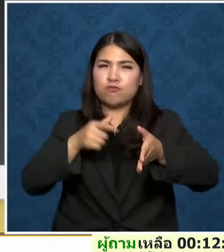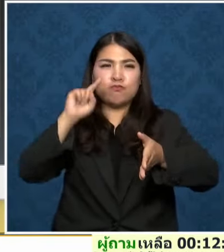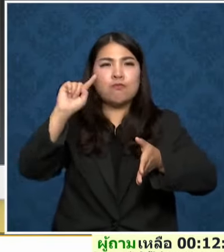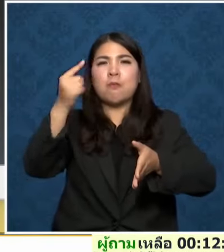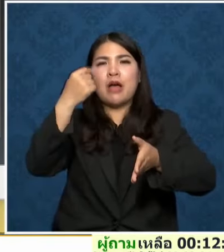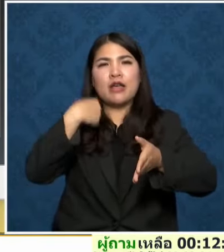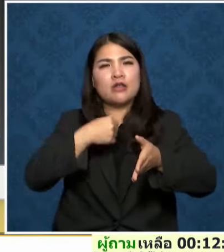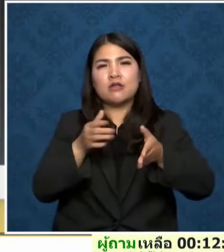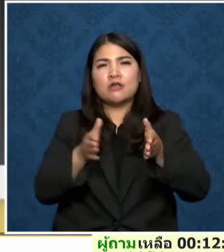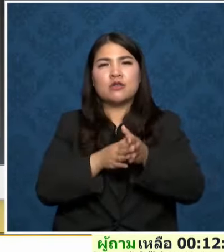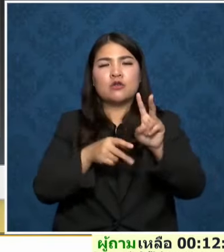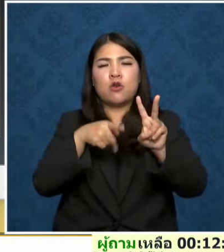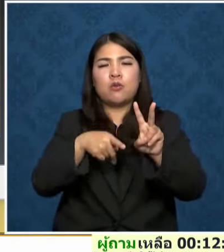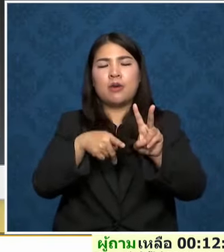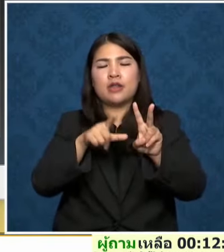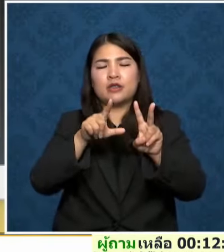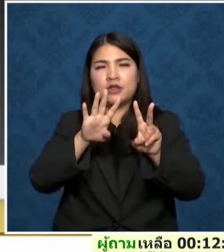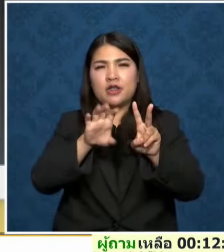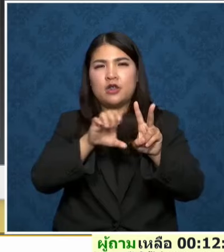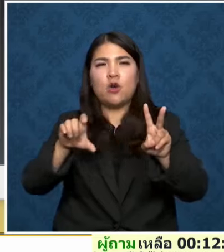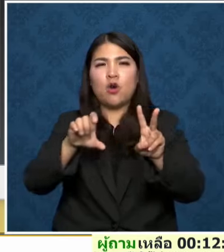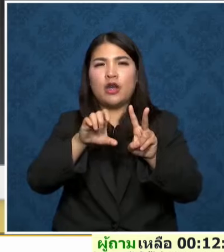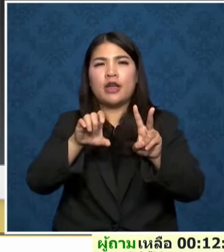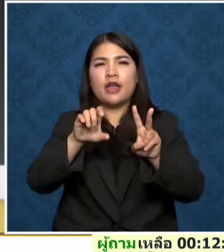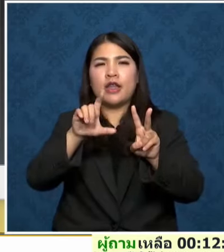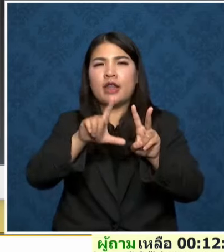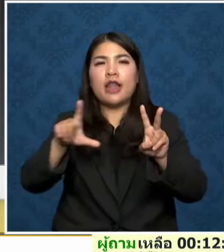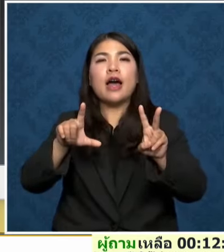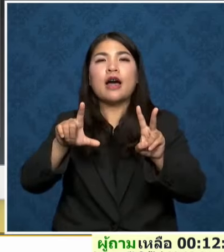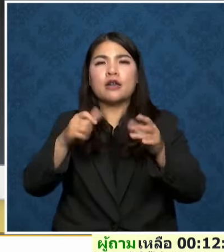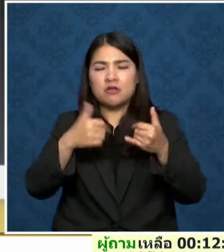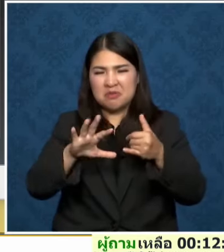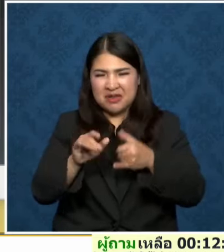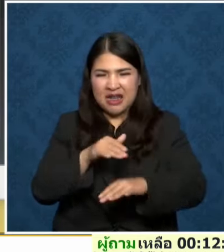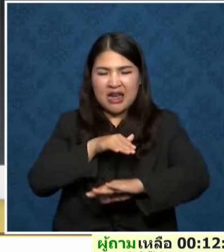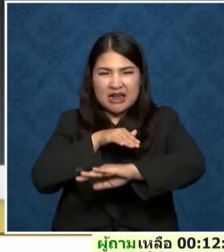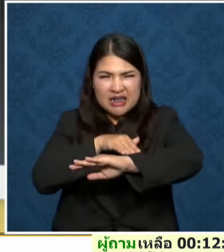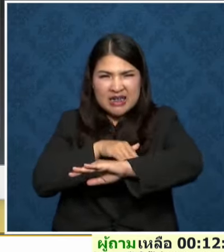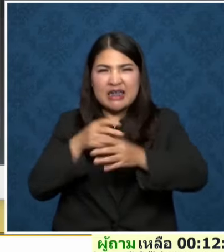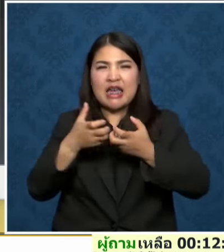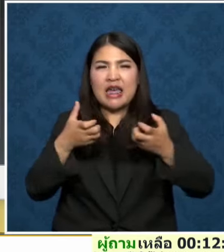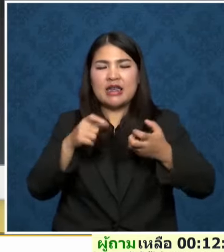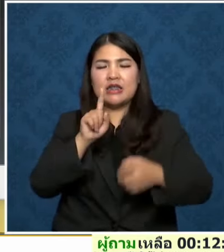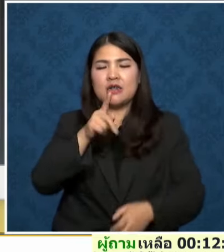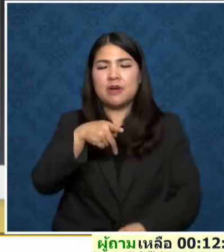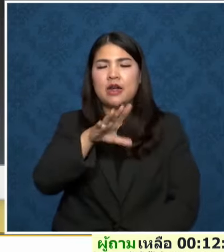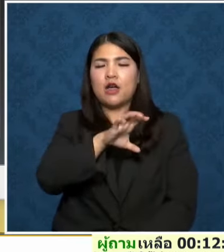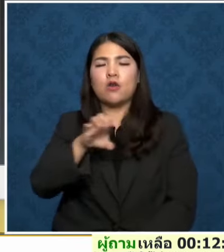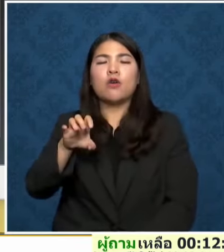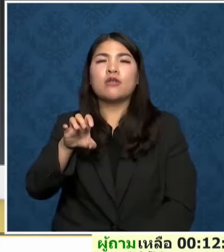มวงเงินทางสิ้น 2,400 ล้านบาท และมีทางแยกต่างลดับอีก 1,500 ล้านบาท